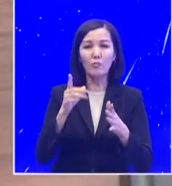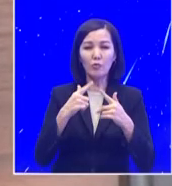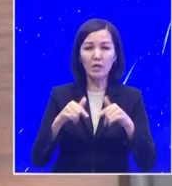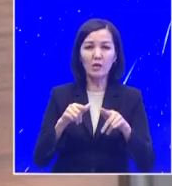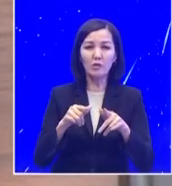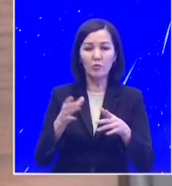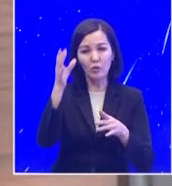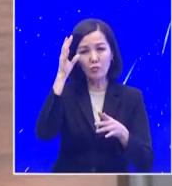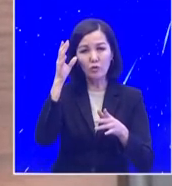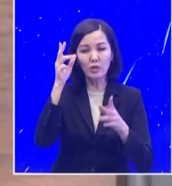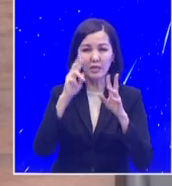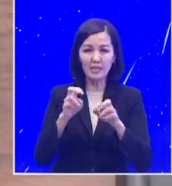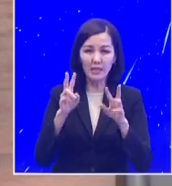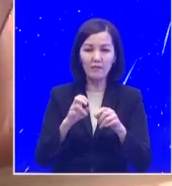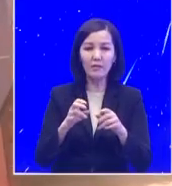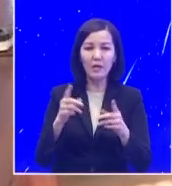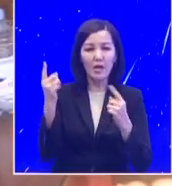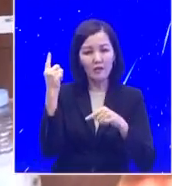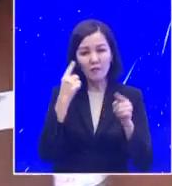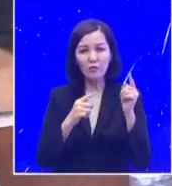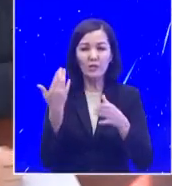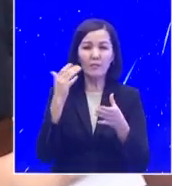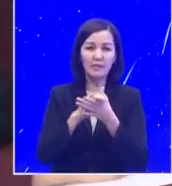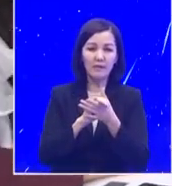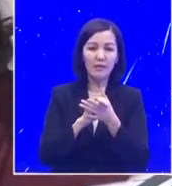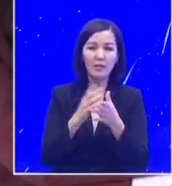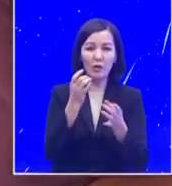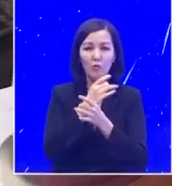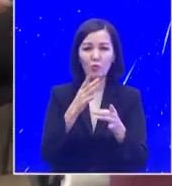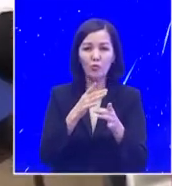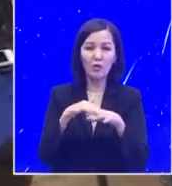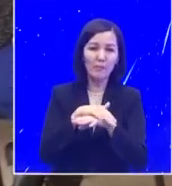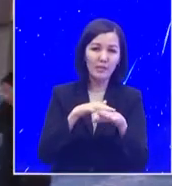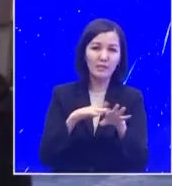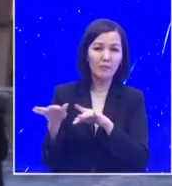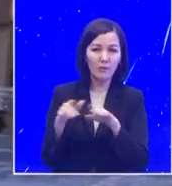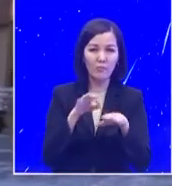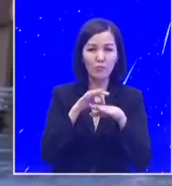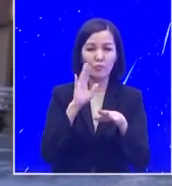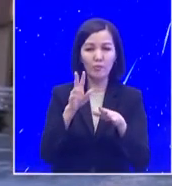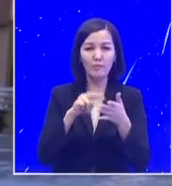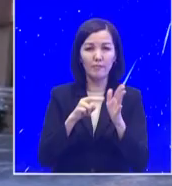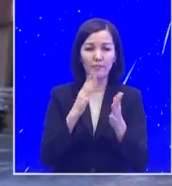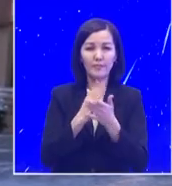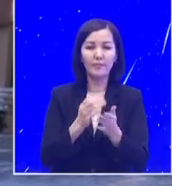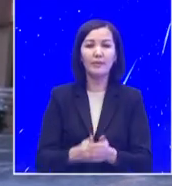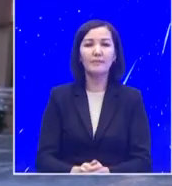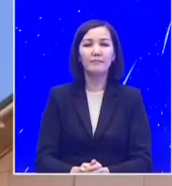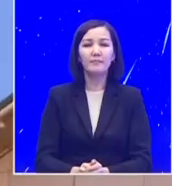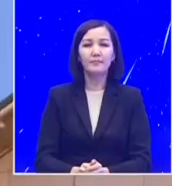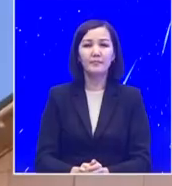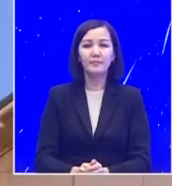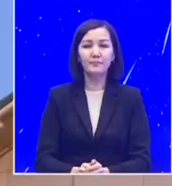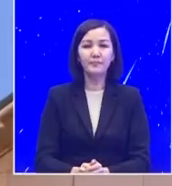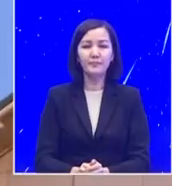организованы научно-исследовательские, творческие, познавательные и культурно-массовые мероприятия. Айнур Мейрханова, Мади Байбусынов,